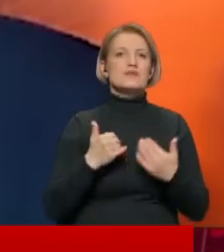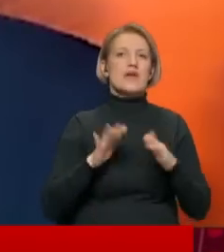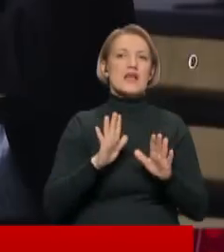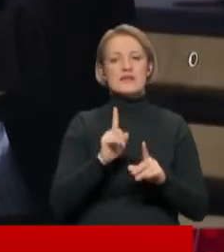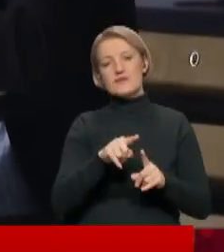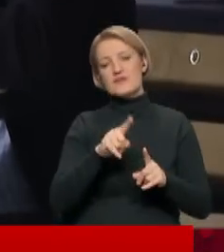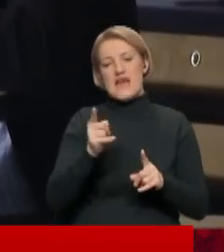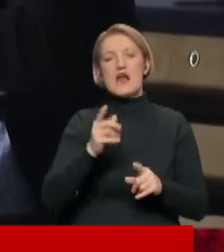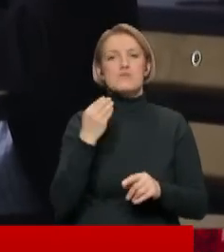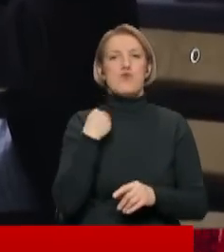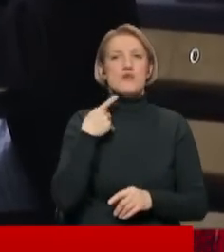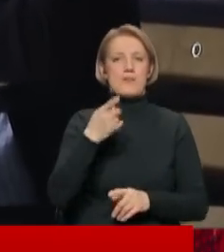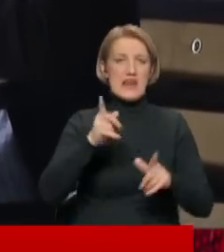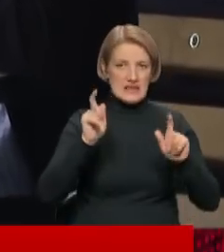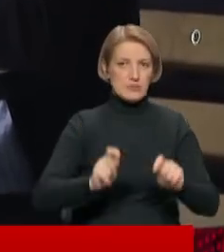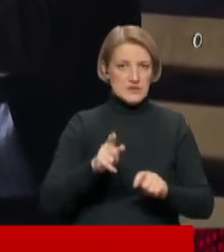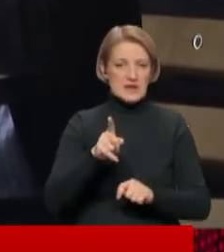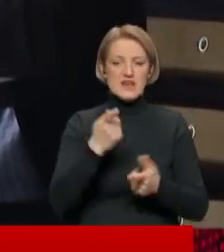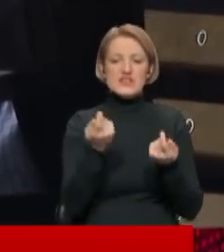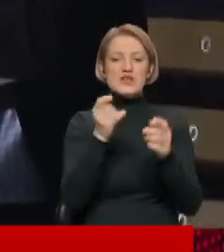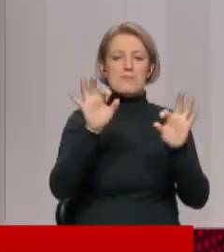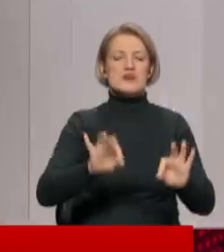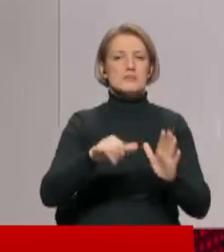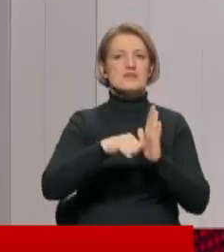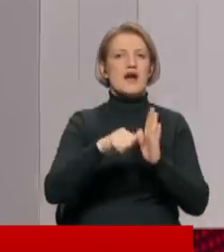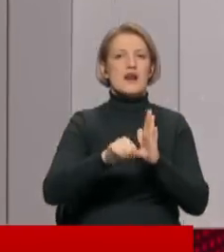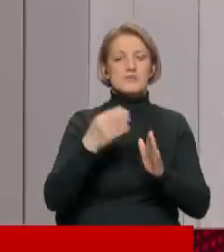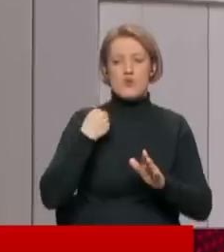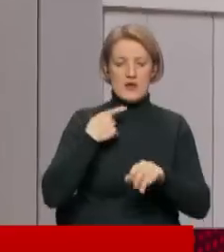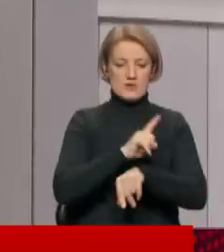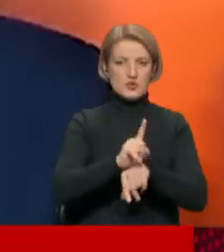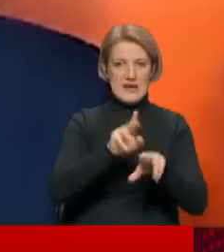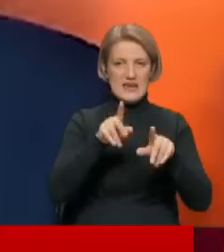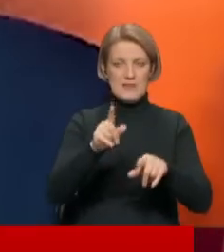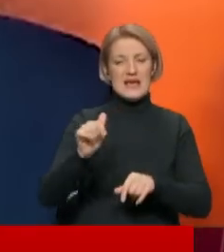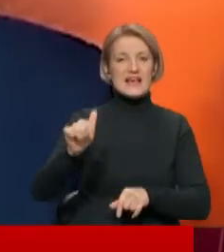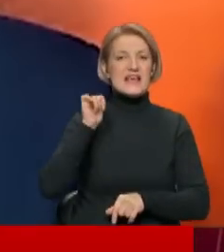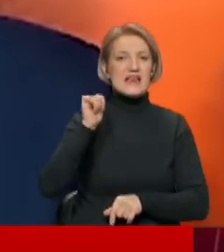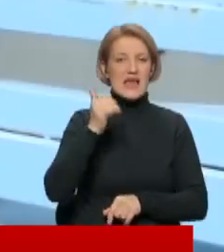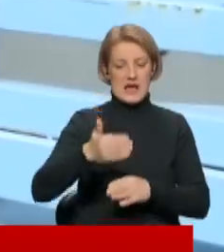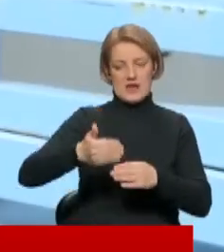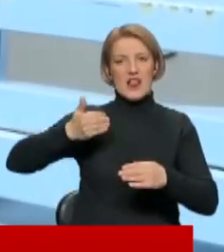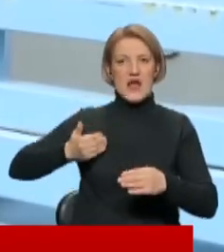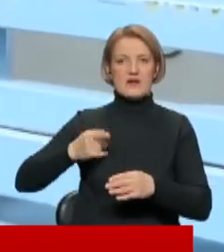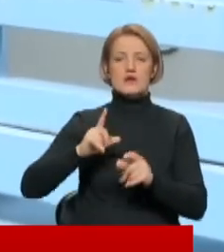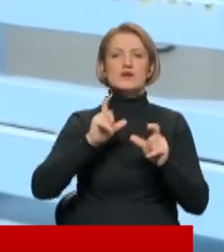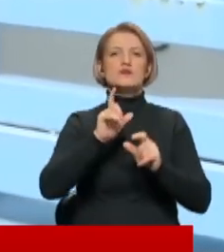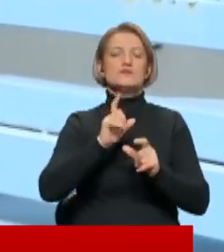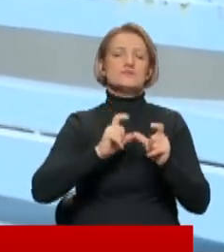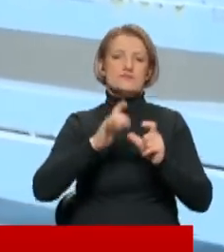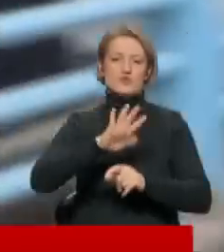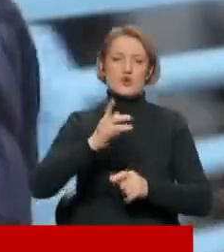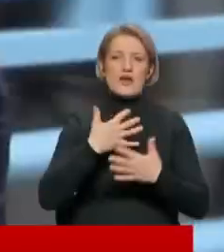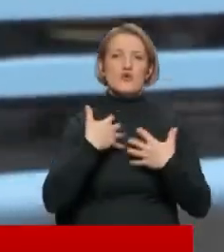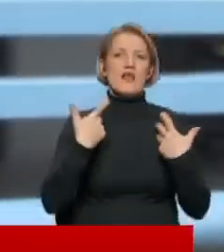diğer borçlanmaları da yapmışsa İşe başlama tarihi borçlanan süre kadar geriye doğru gider Sosyal Güvenlik uzmanları